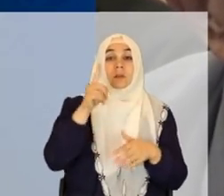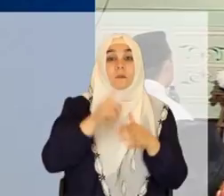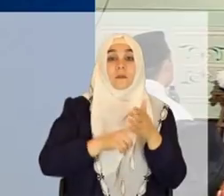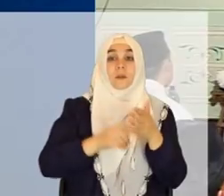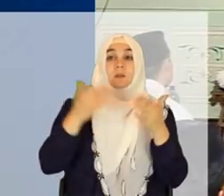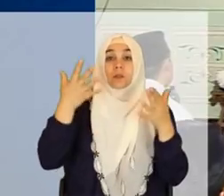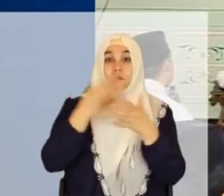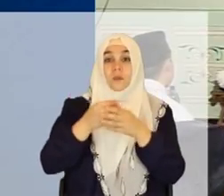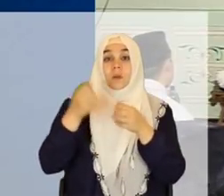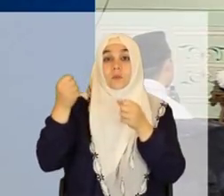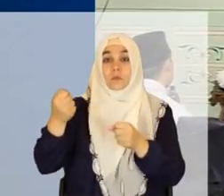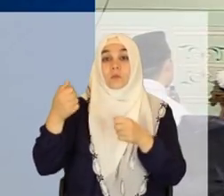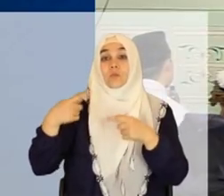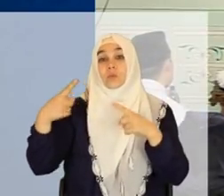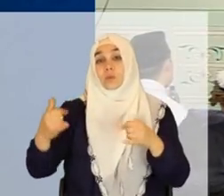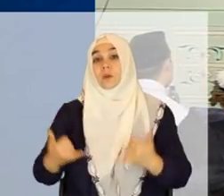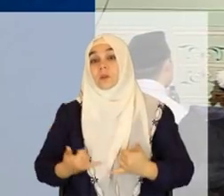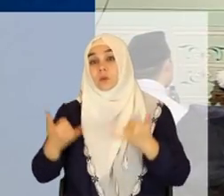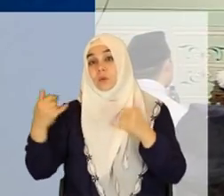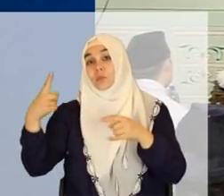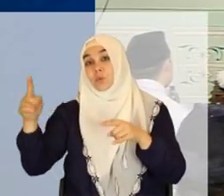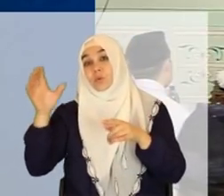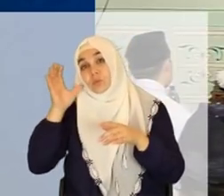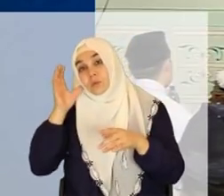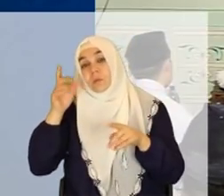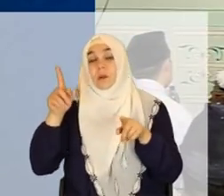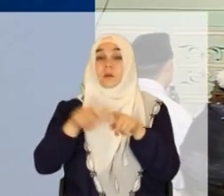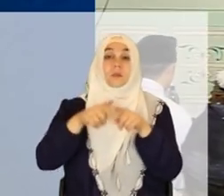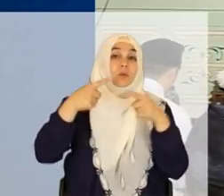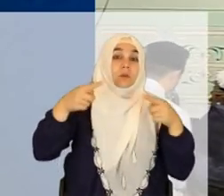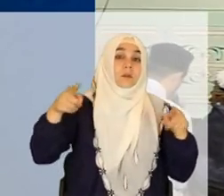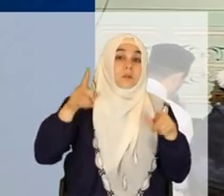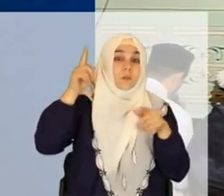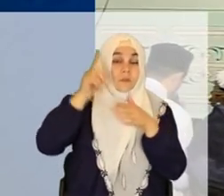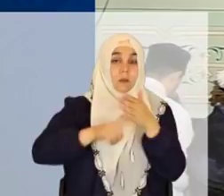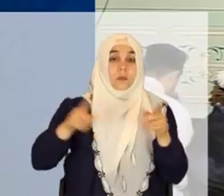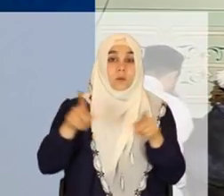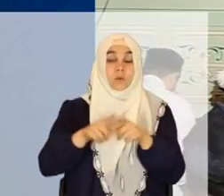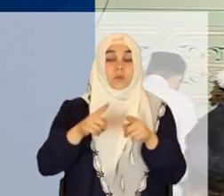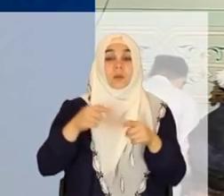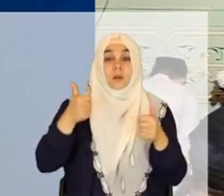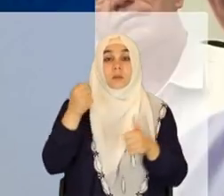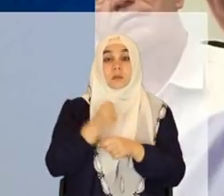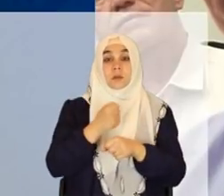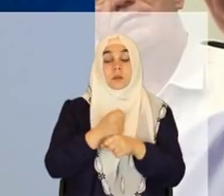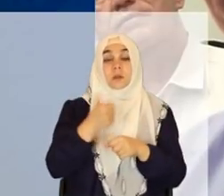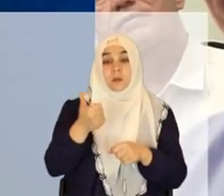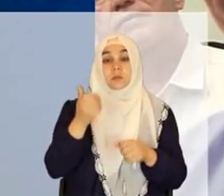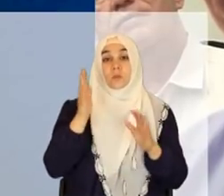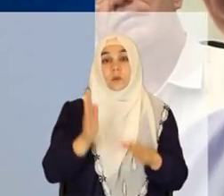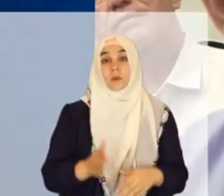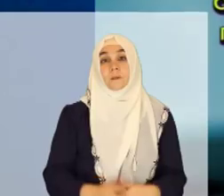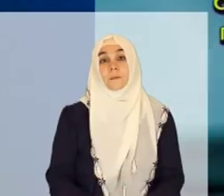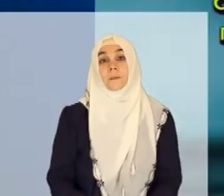tutib, boshqasini ehtirom qilib, mushtarak insoniy yaxshiliklarda demak hamkorlik qilsalar nihoyatda yaxshi